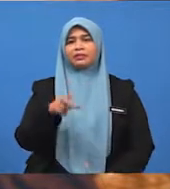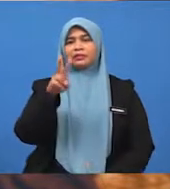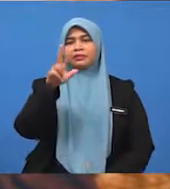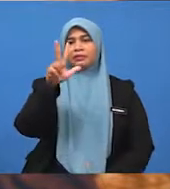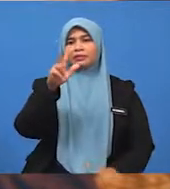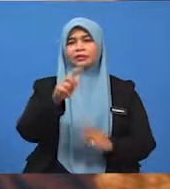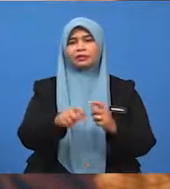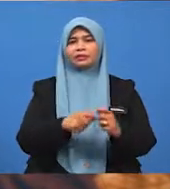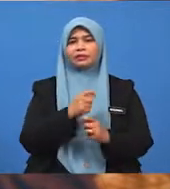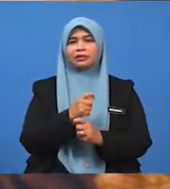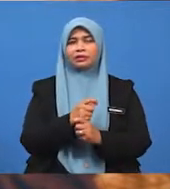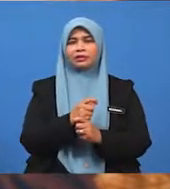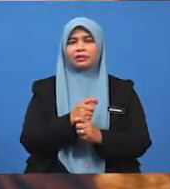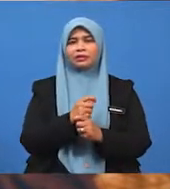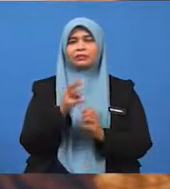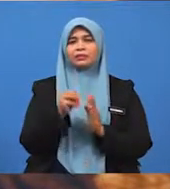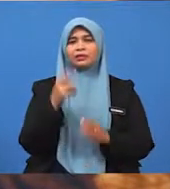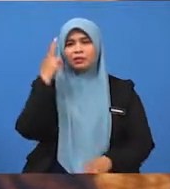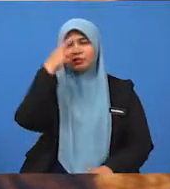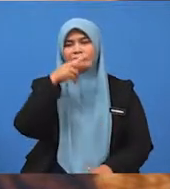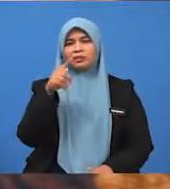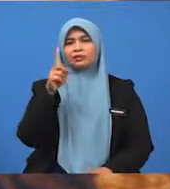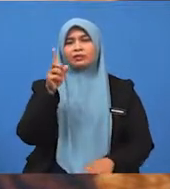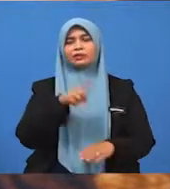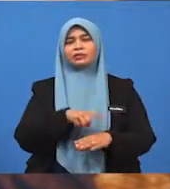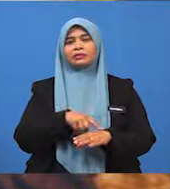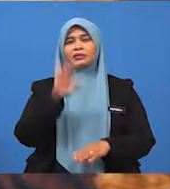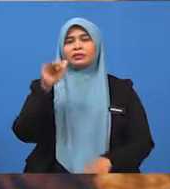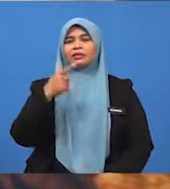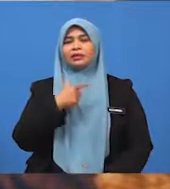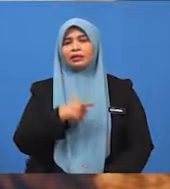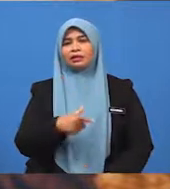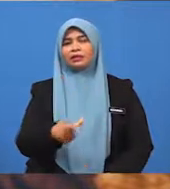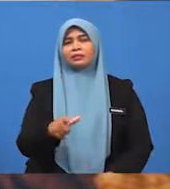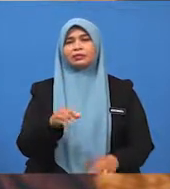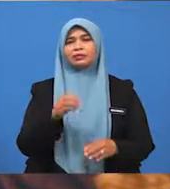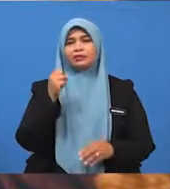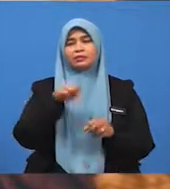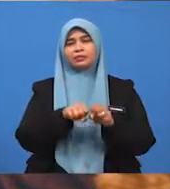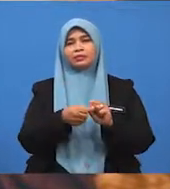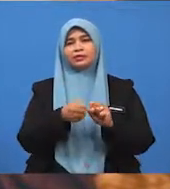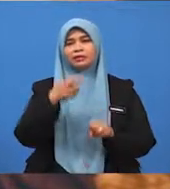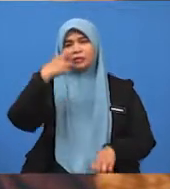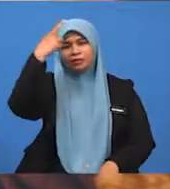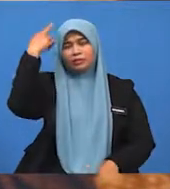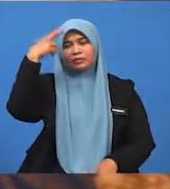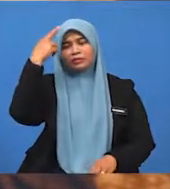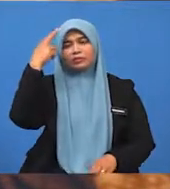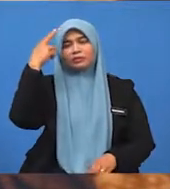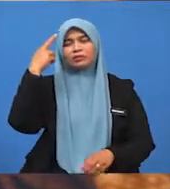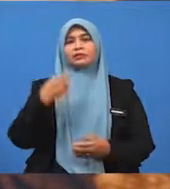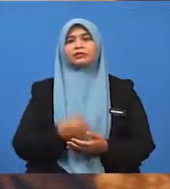tahun, merupakan satu masa yang lama supaya Rasulullah